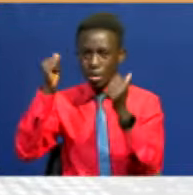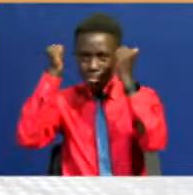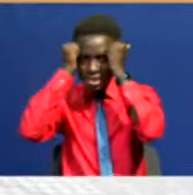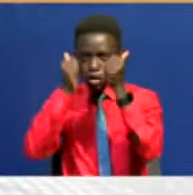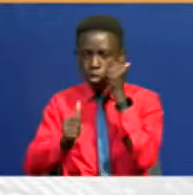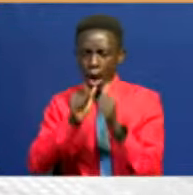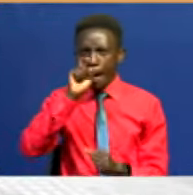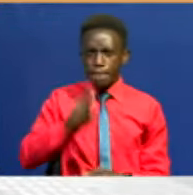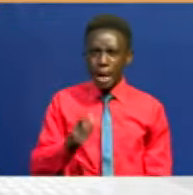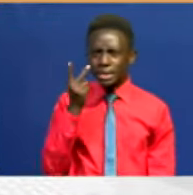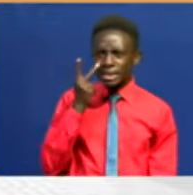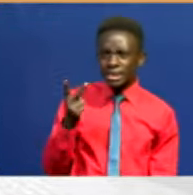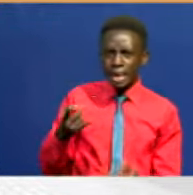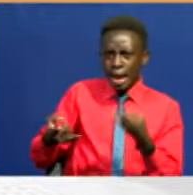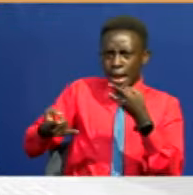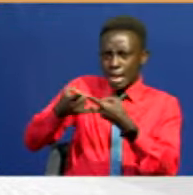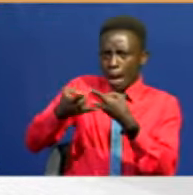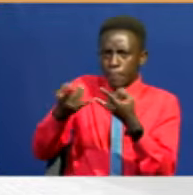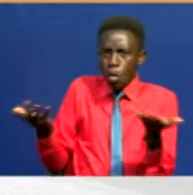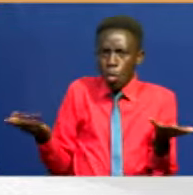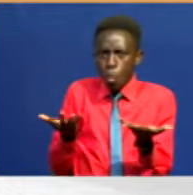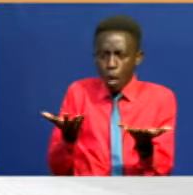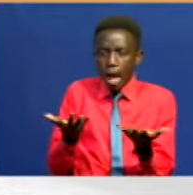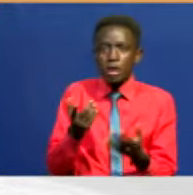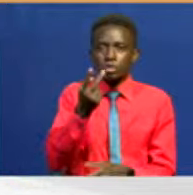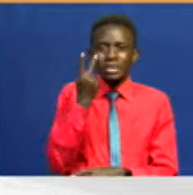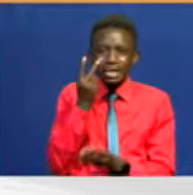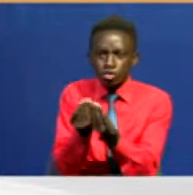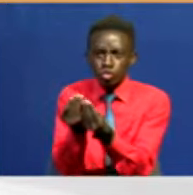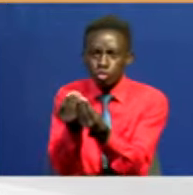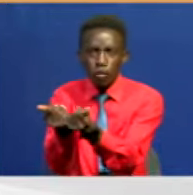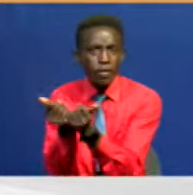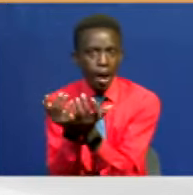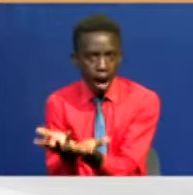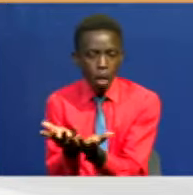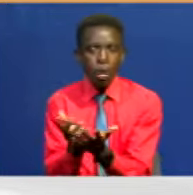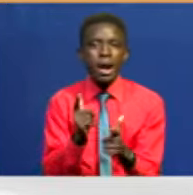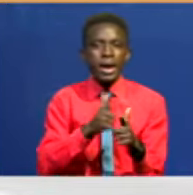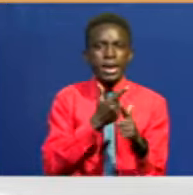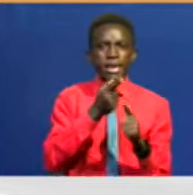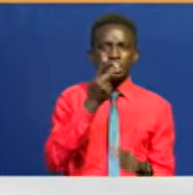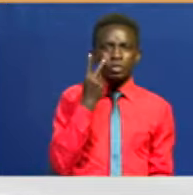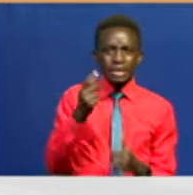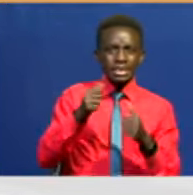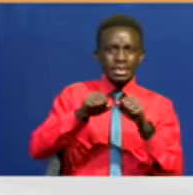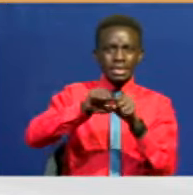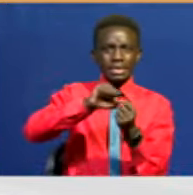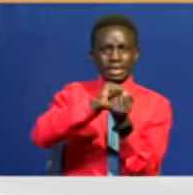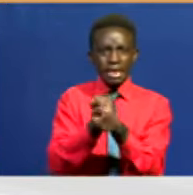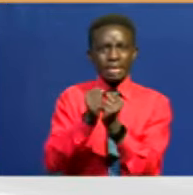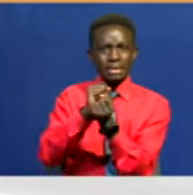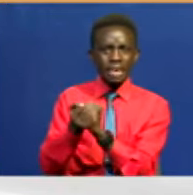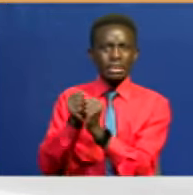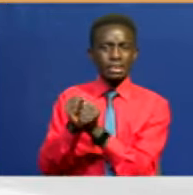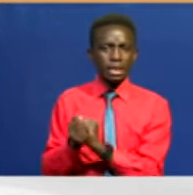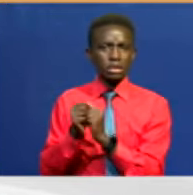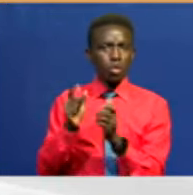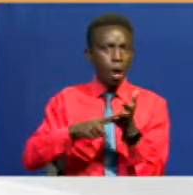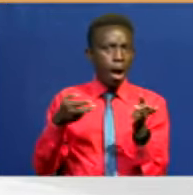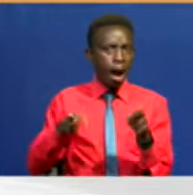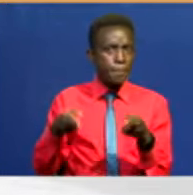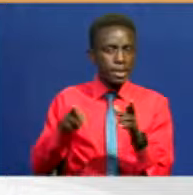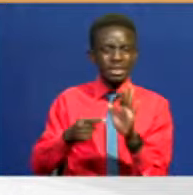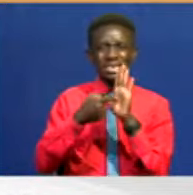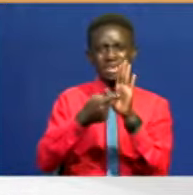pengo ambalo lipo na jinsi ambavyo linaweza kutoshelezwa. Na pia mabadiliko ambayo yamekuwa yakishuhudiwa ulimwenguni. Kwa mfano umezungumza kuhusiana na